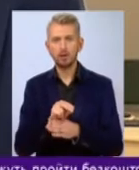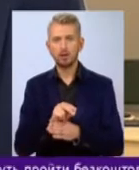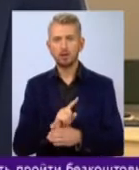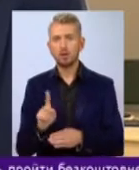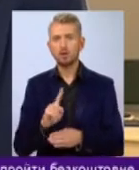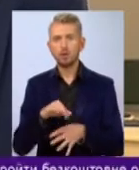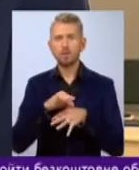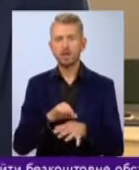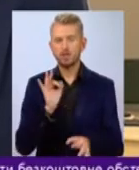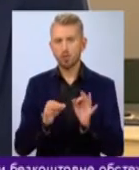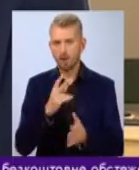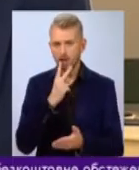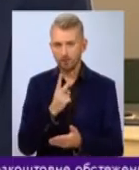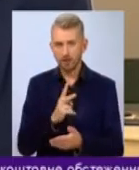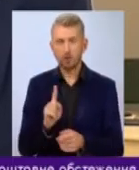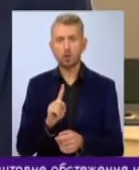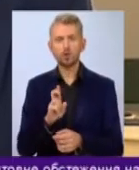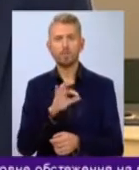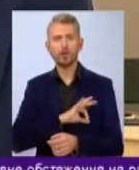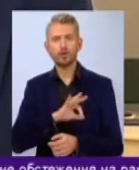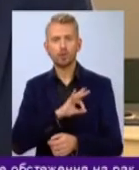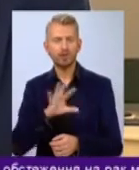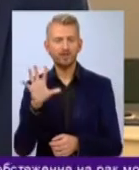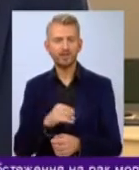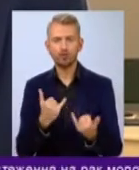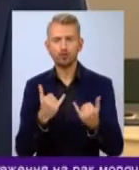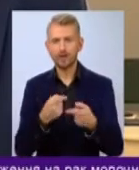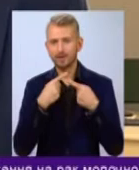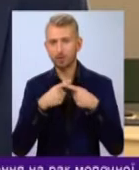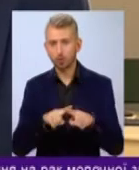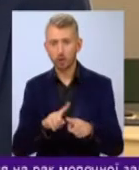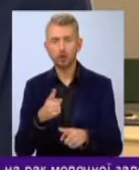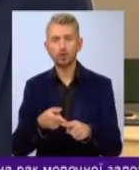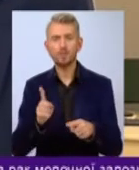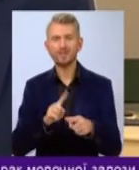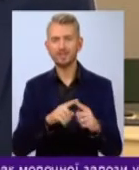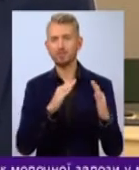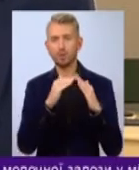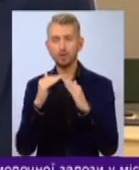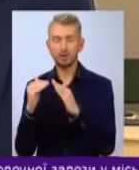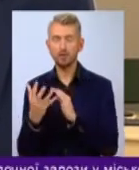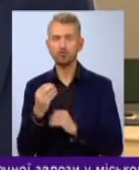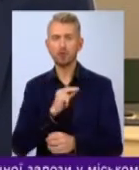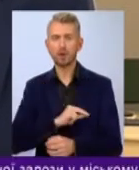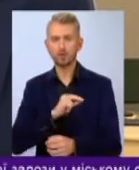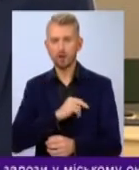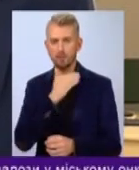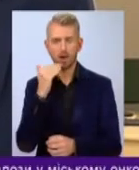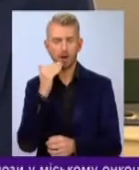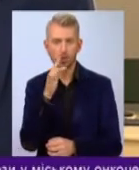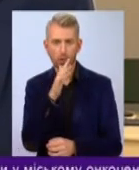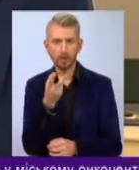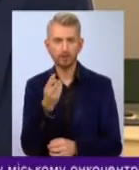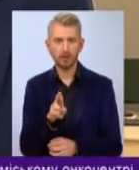привести в нормальний вигляд, для того, щоб використовувалися всі сучасні технології, щоб ці будівлі ще працювали багато років